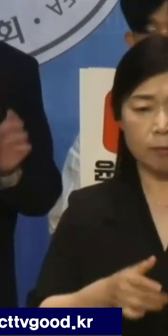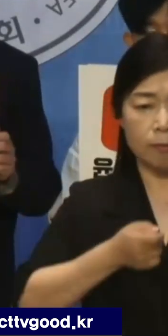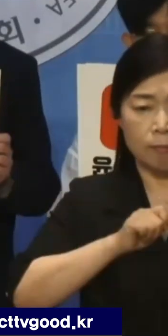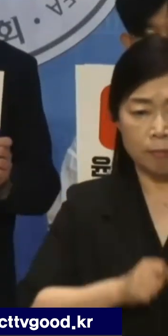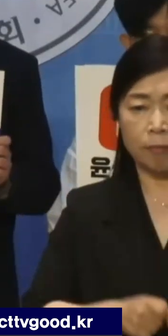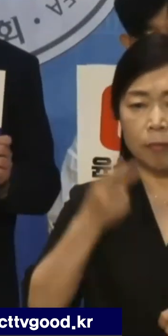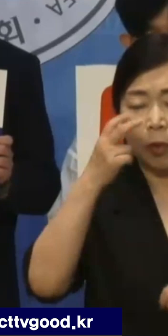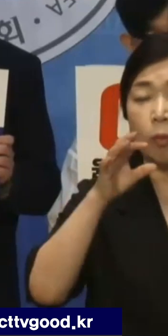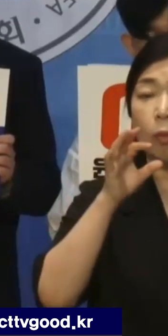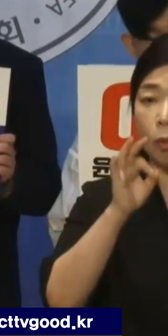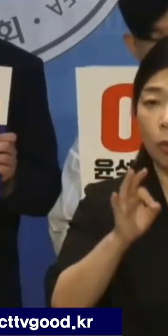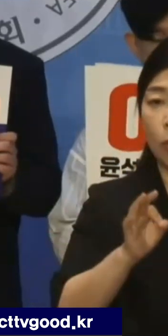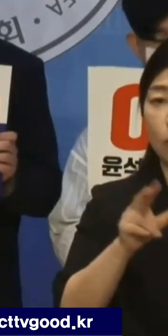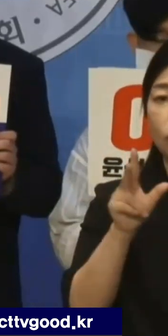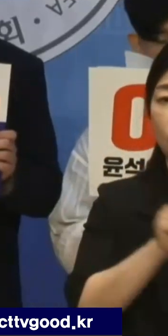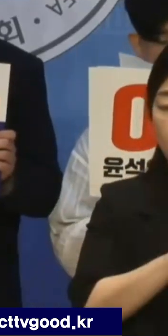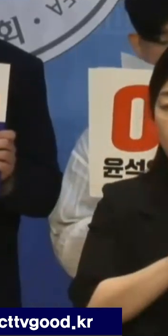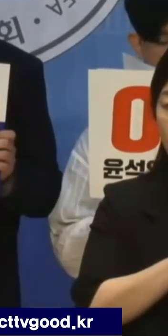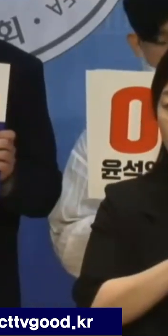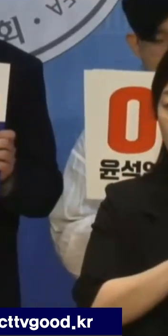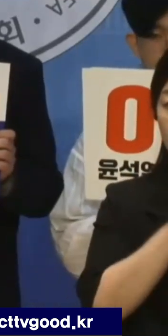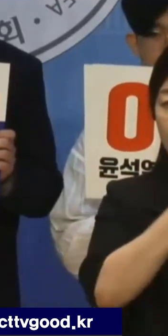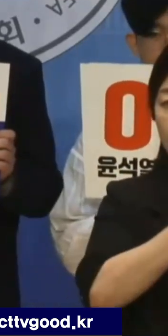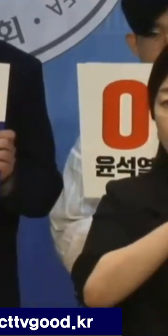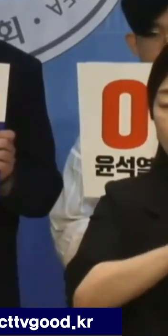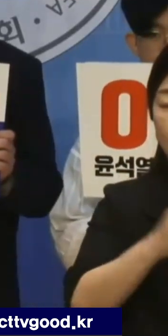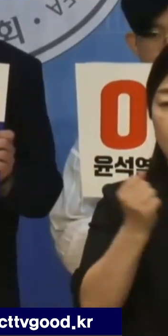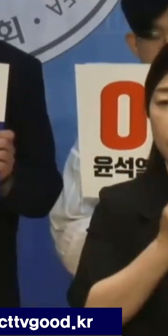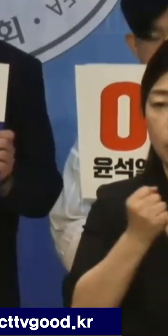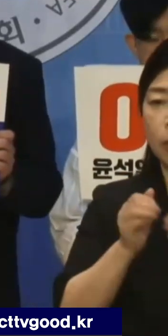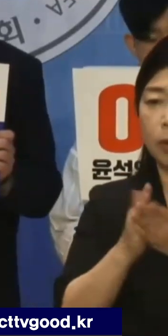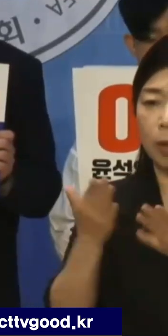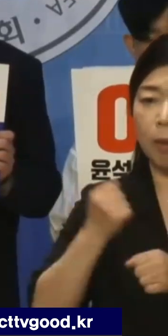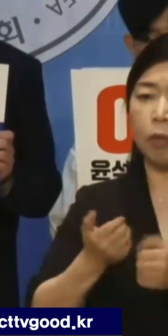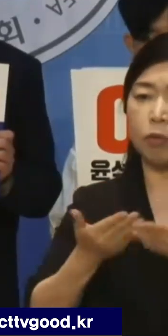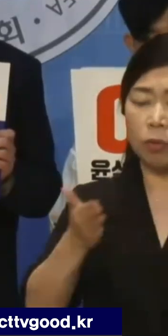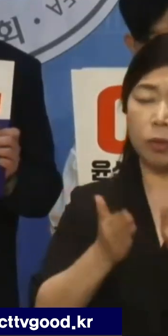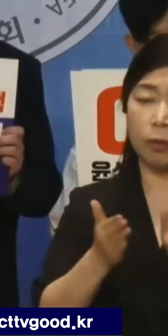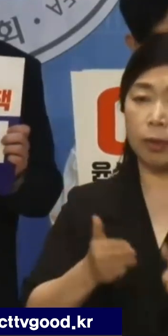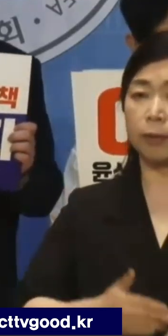평가원 기출문제에 대한 공식 해설 발간을 추진하길 바랍니다.